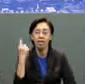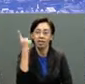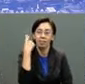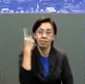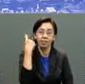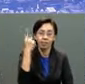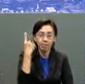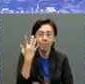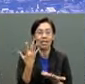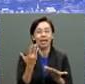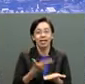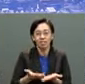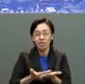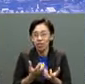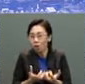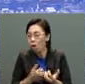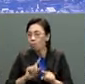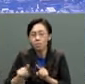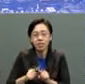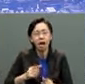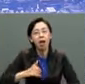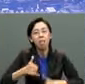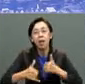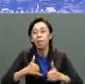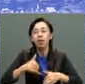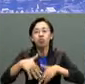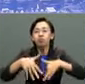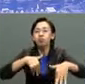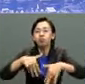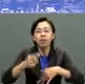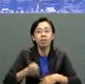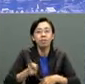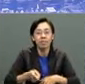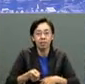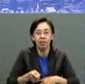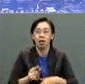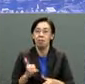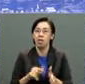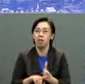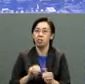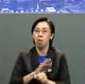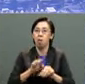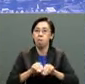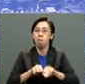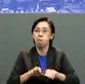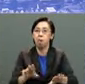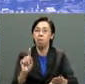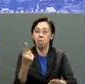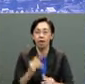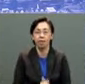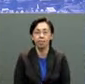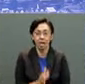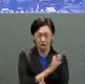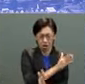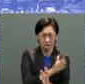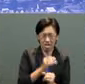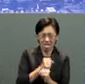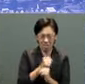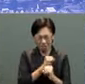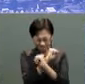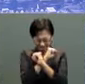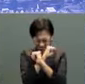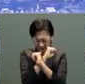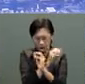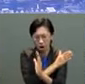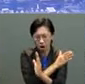ยวเดินทางอะไรต่างๆซื้อข้าวซื้อของเหมือนเดิมเรามีโอกาสที่จะกลับมาระบาดได้ใหม่นะครับแล้วที่เหลือที่เราลงทุนไป